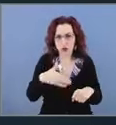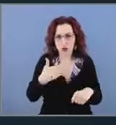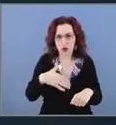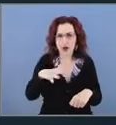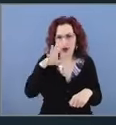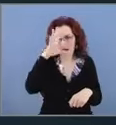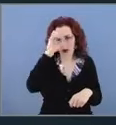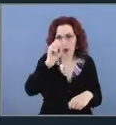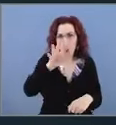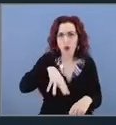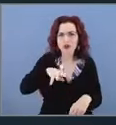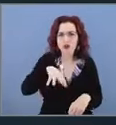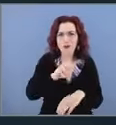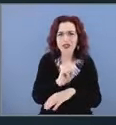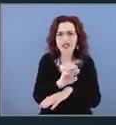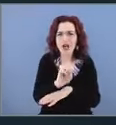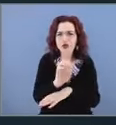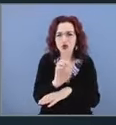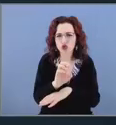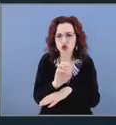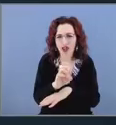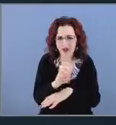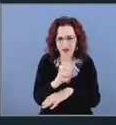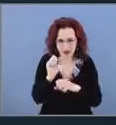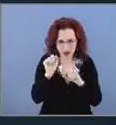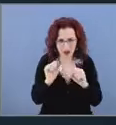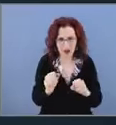esprimerle veramente a 360 gradi.